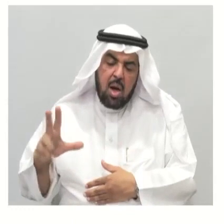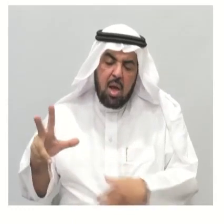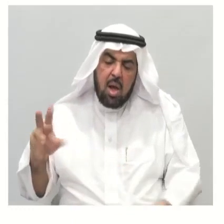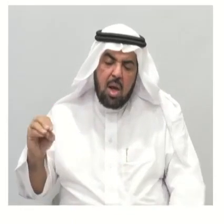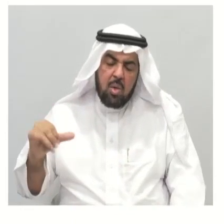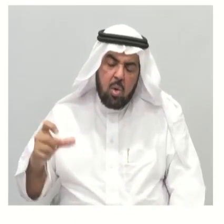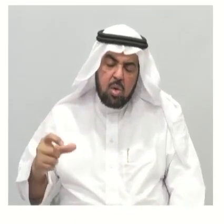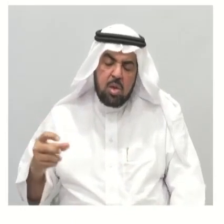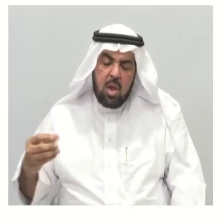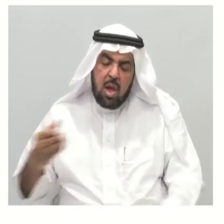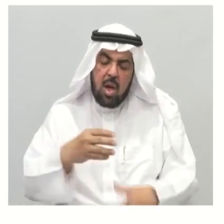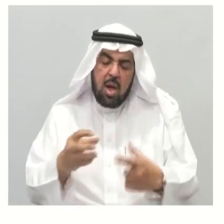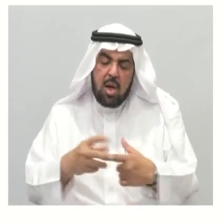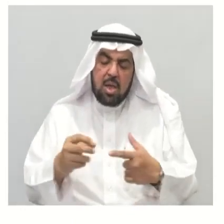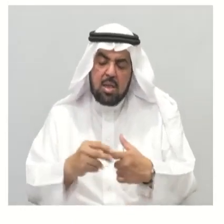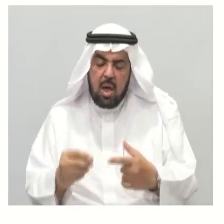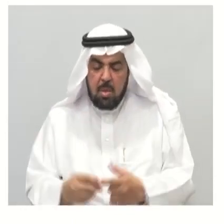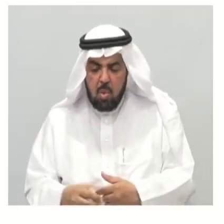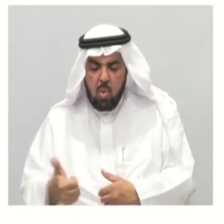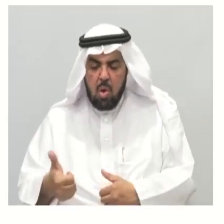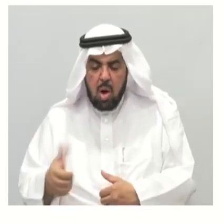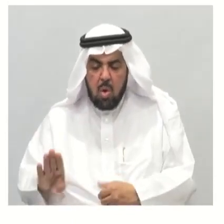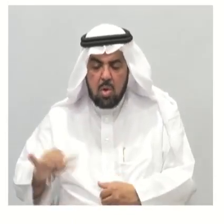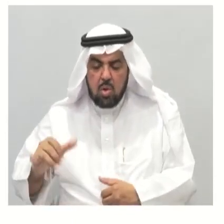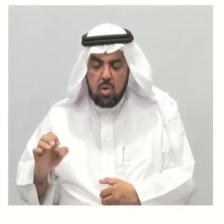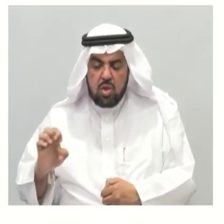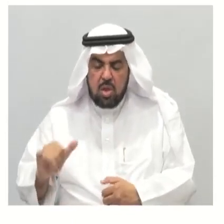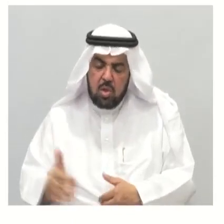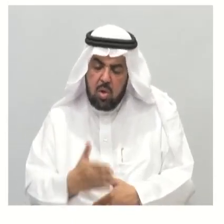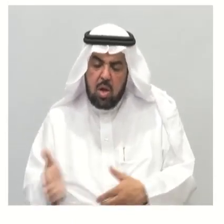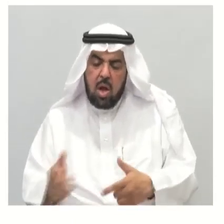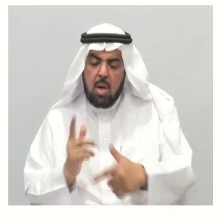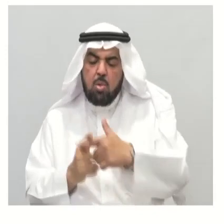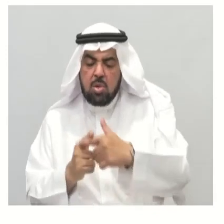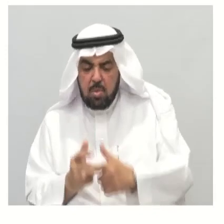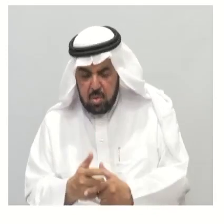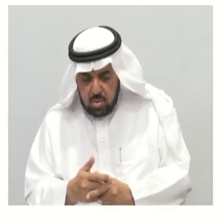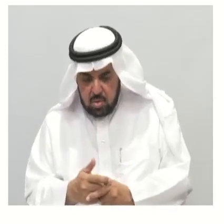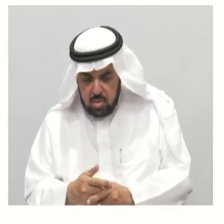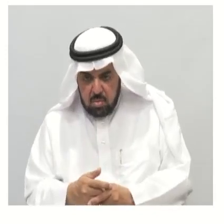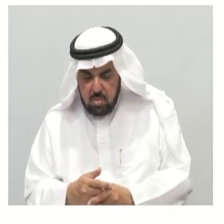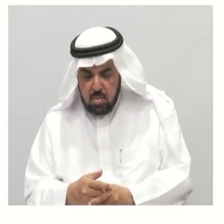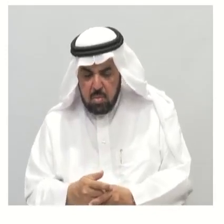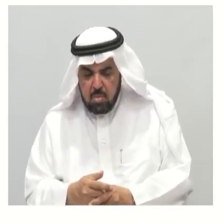الكاثود، ويتجه الأكسجين إلى القطب الموجب الأنود.